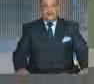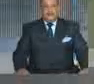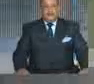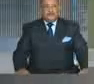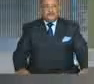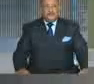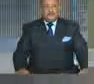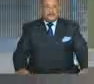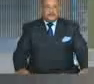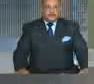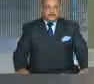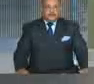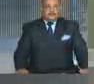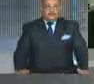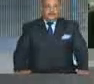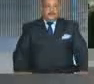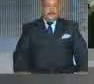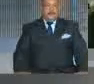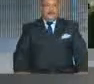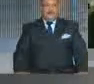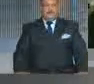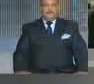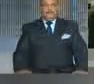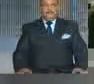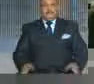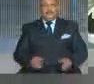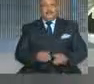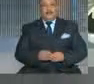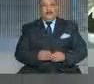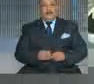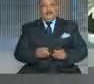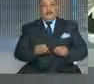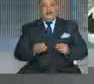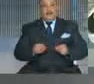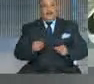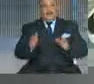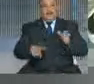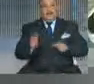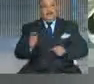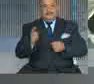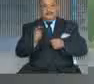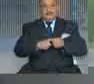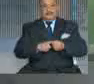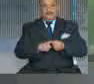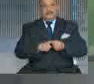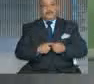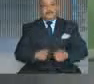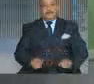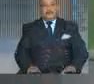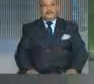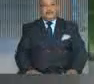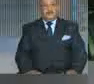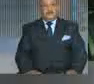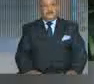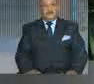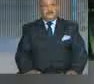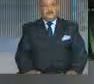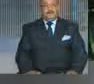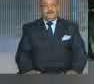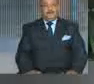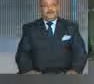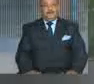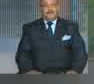وجهده الكثير لتوفير أرضية ملائمة لنخبة من الملاكمين الشبان في دورة إقليمية